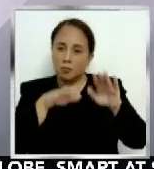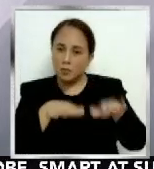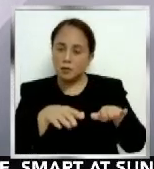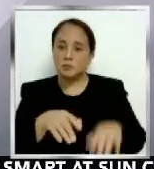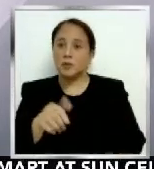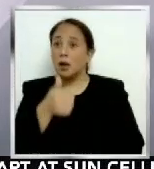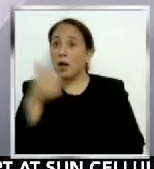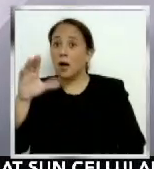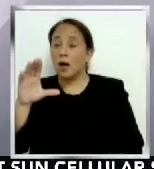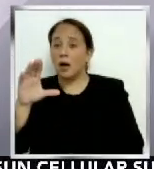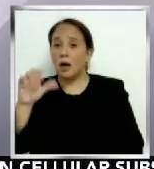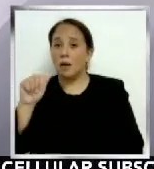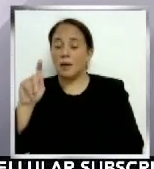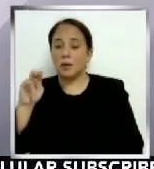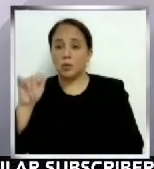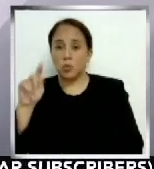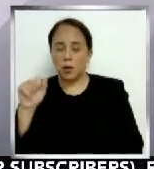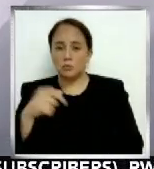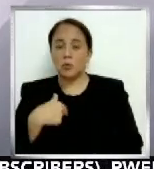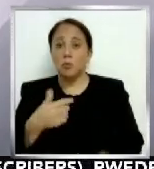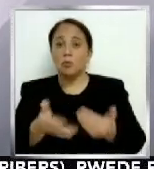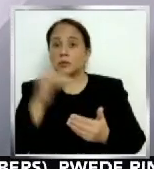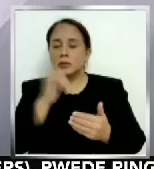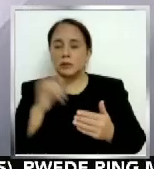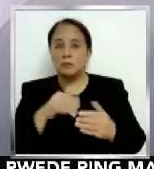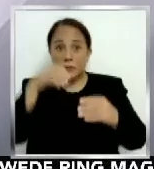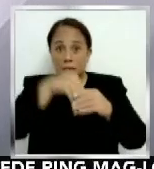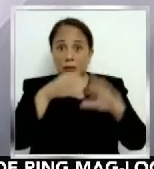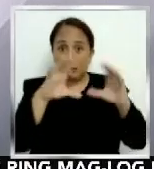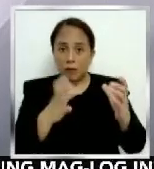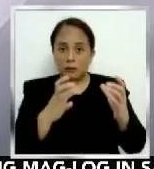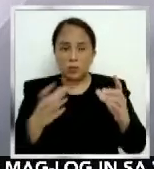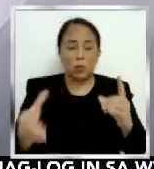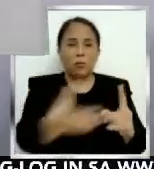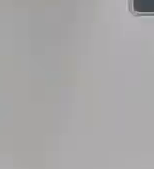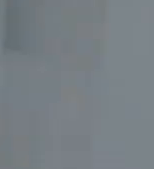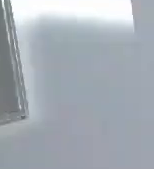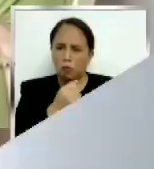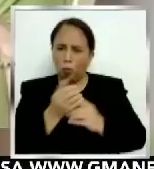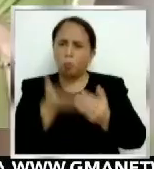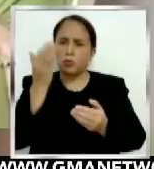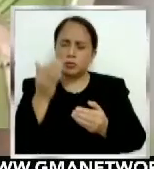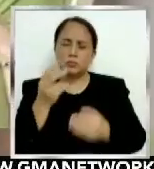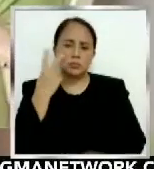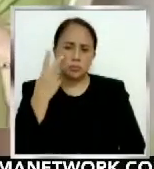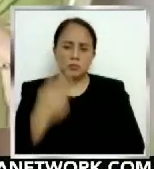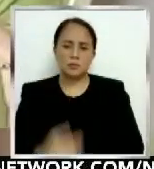estudyante sa loob mismo ng silid-aralan. Nakatutok si Marisol Abdurrahman.